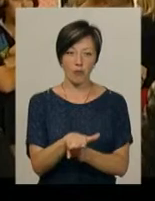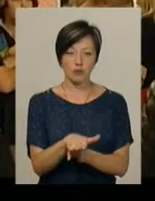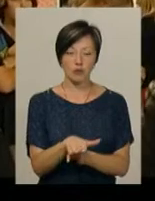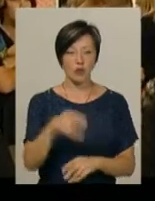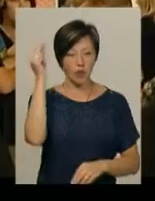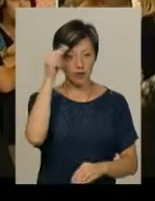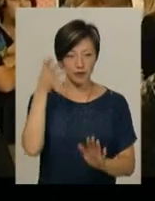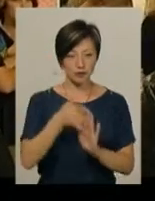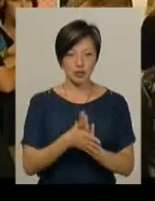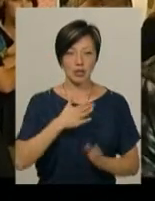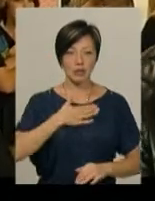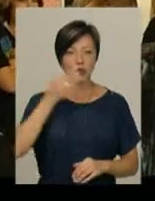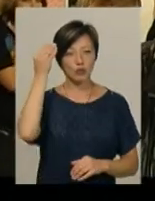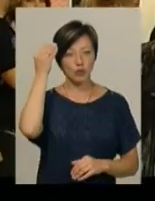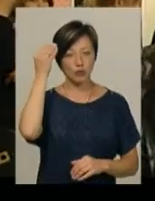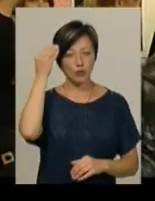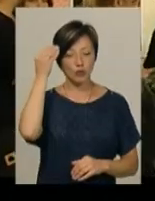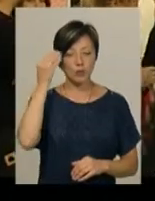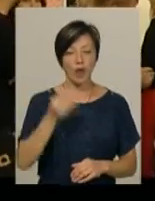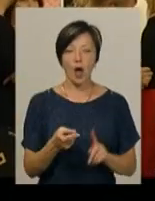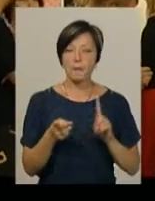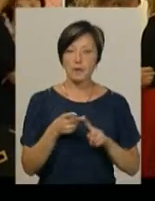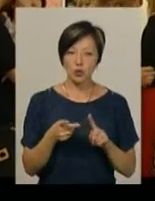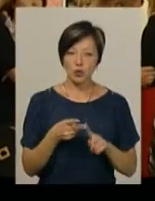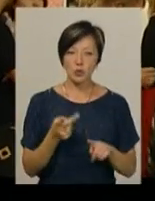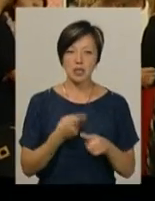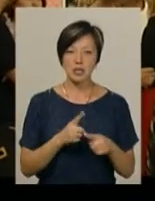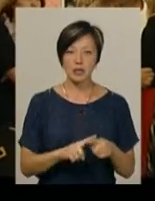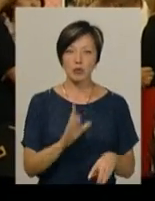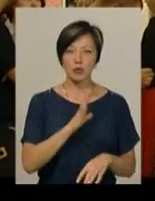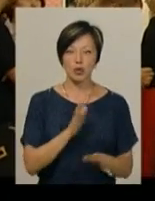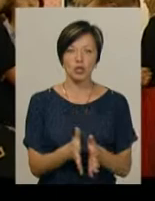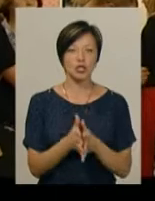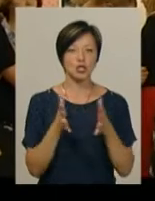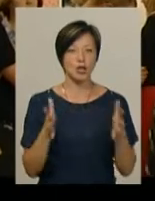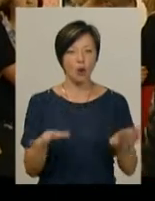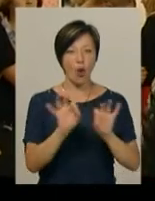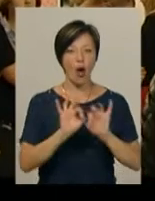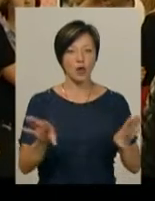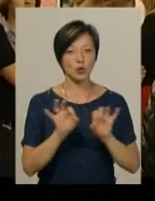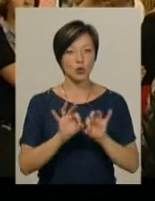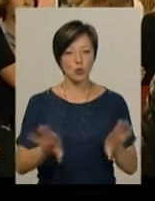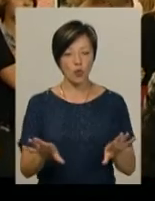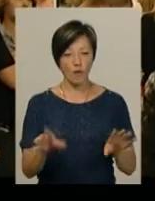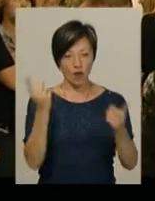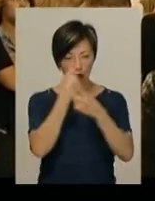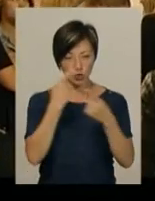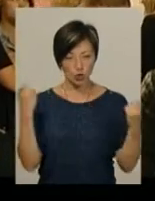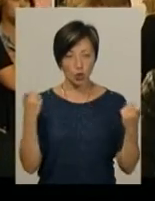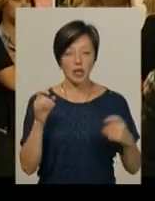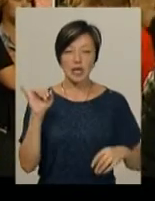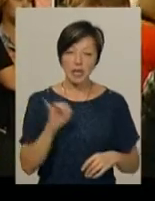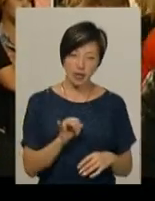повністю вивчена, на мою думку. По-друге, це було досить широко анонсовано. І,